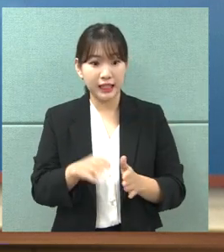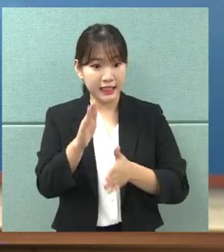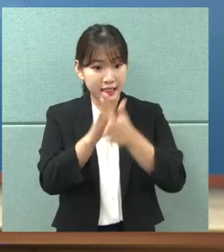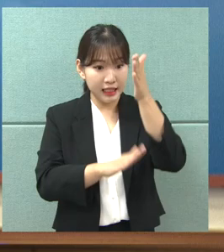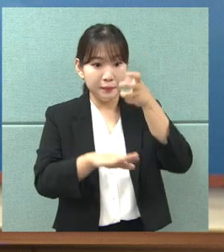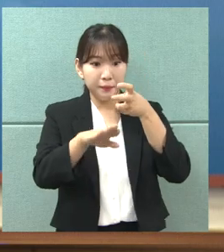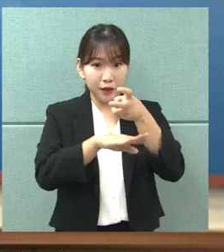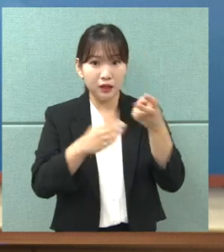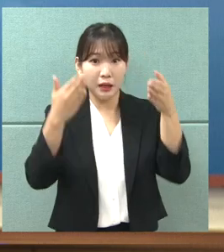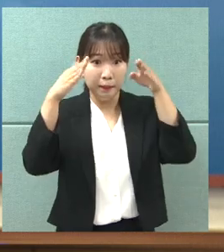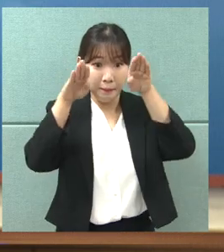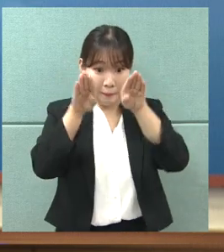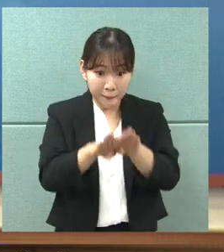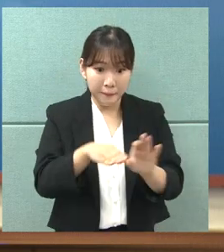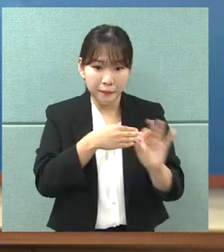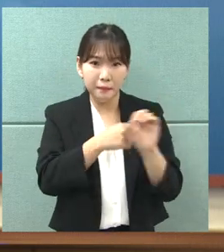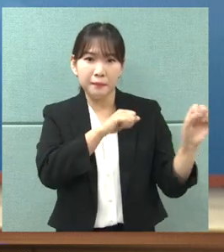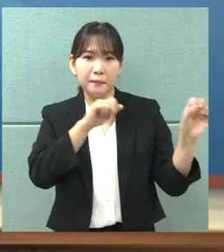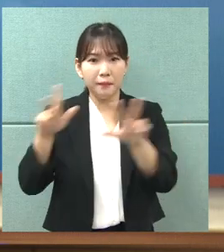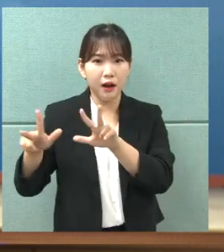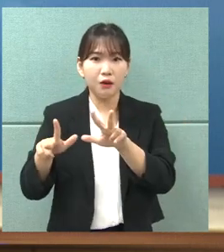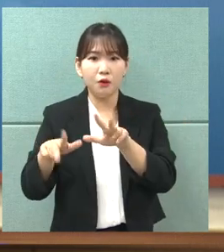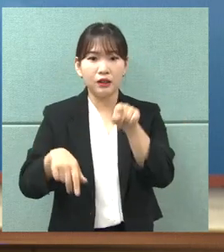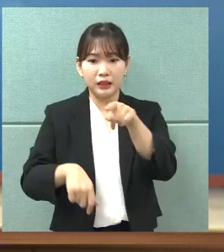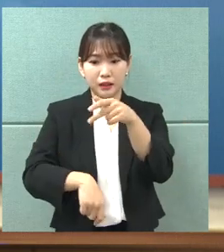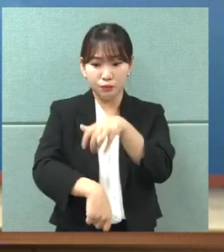시내버스는 파업에 직접적인 불편을